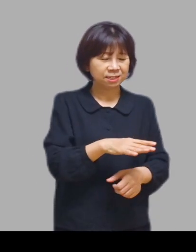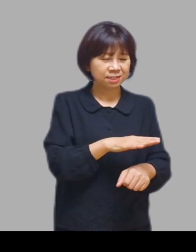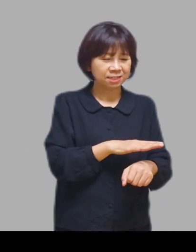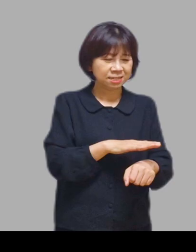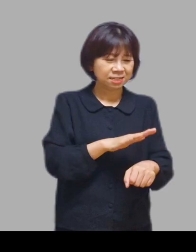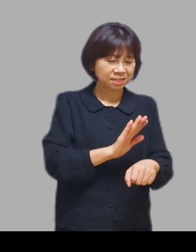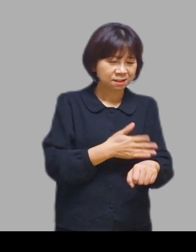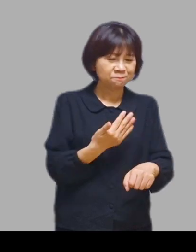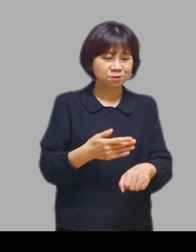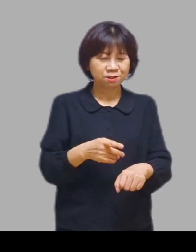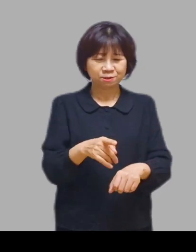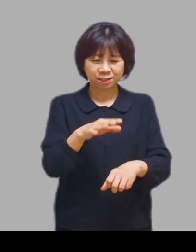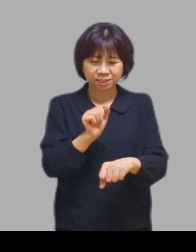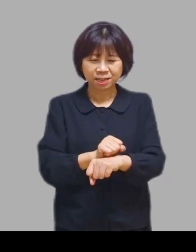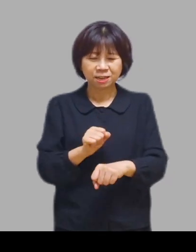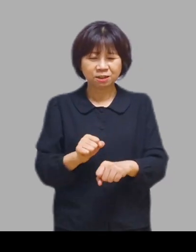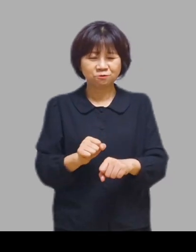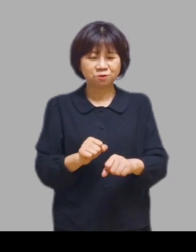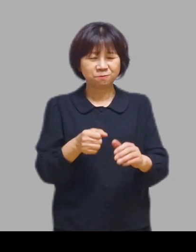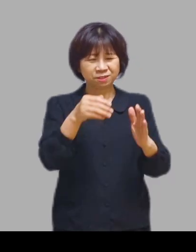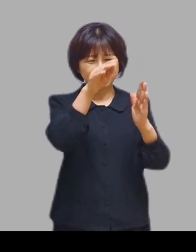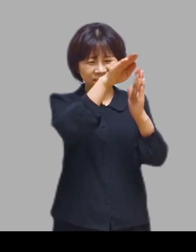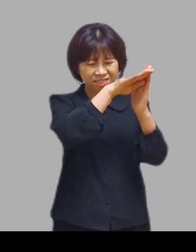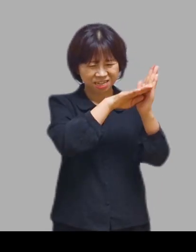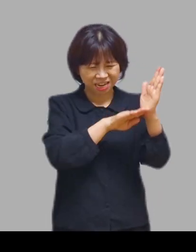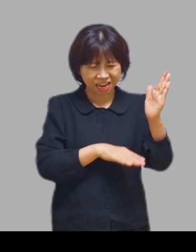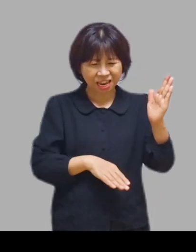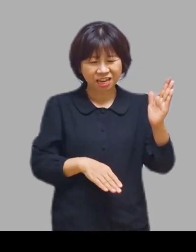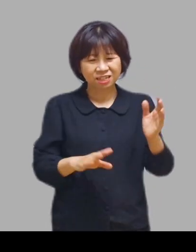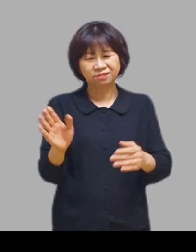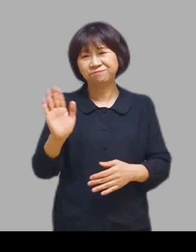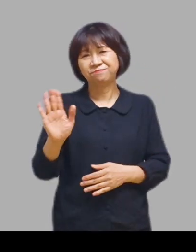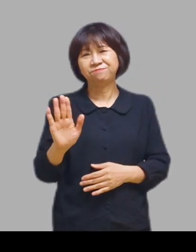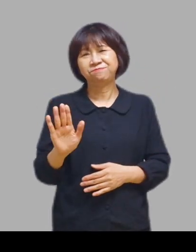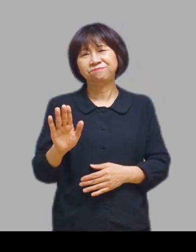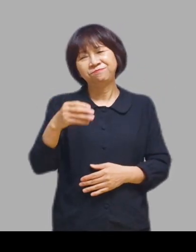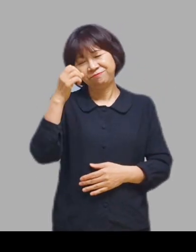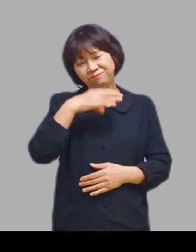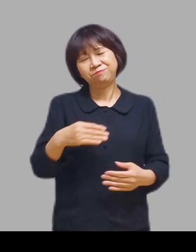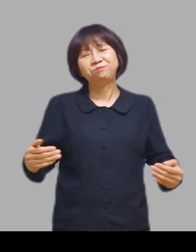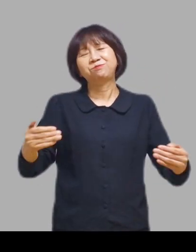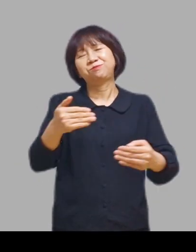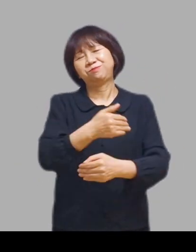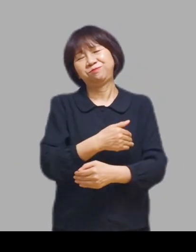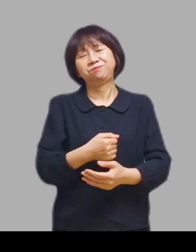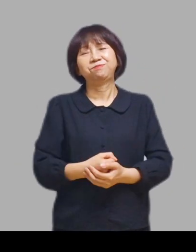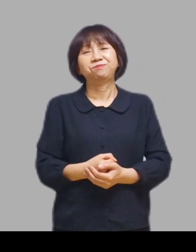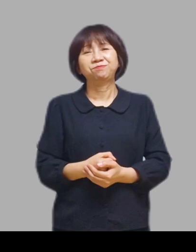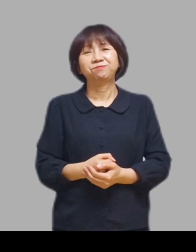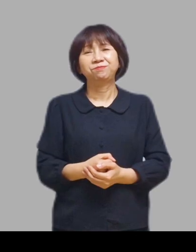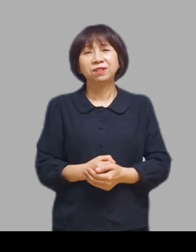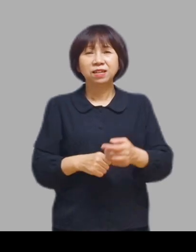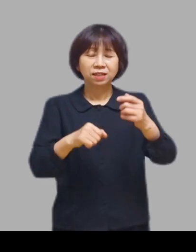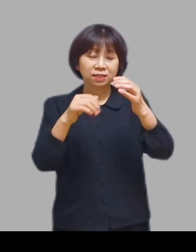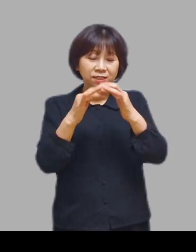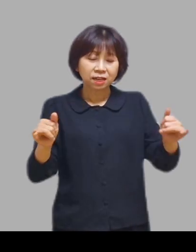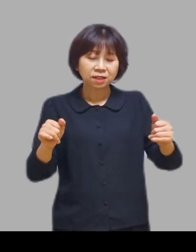정리하실 수 있는데 그런 분이 아니세요. 그냥 품어주시는 거죠. 성도